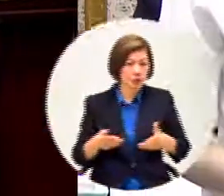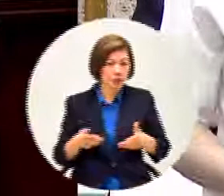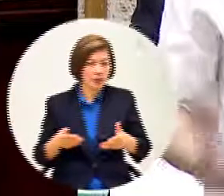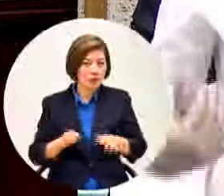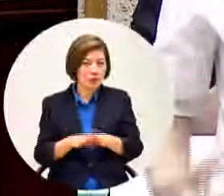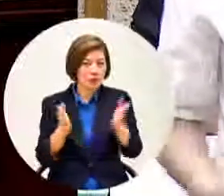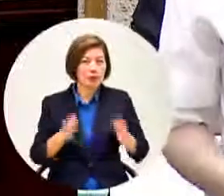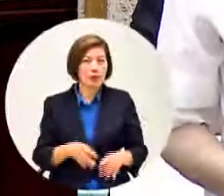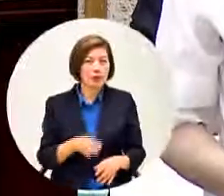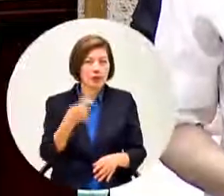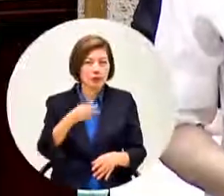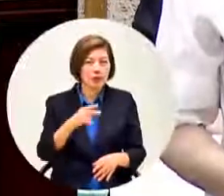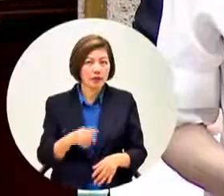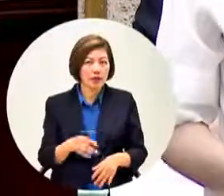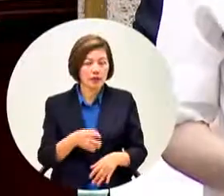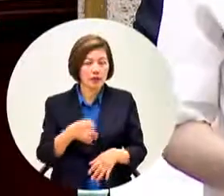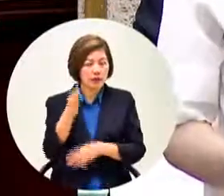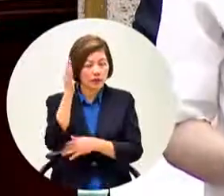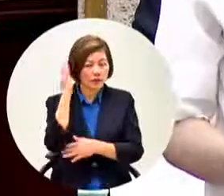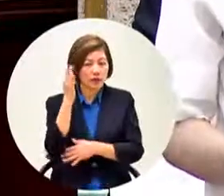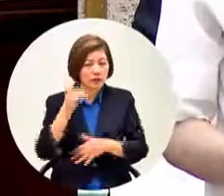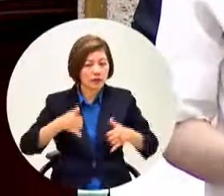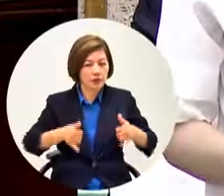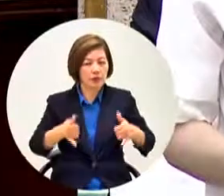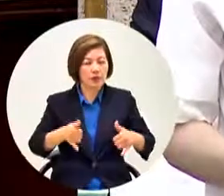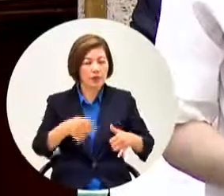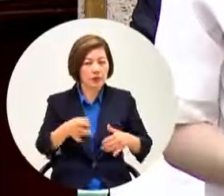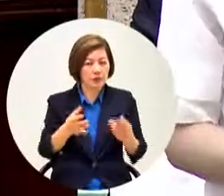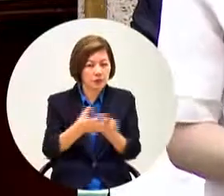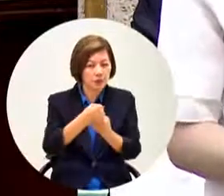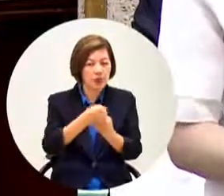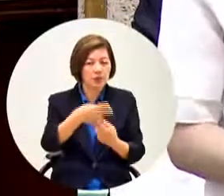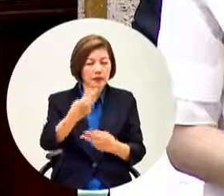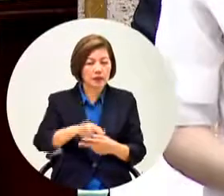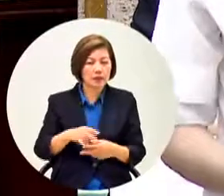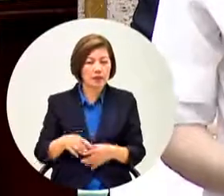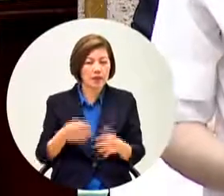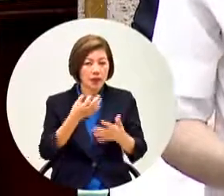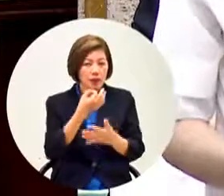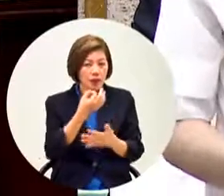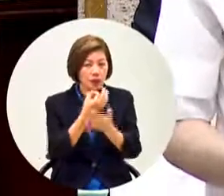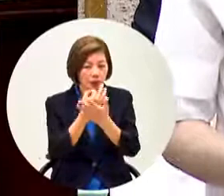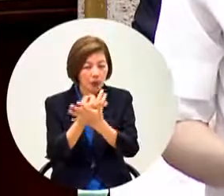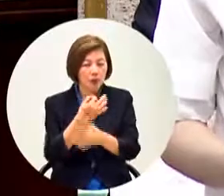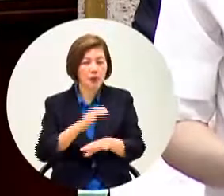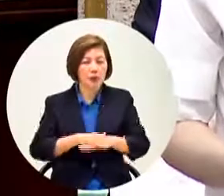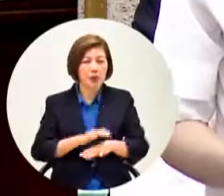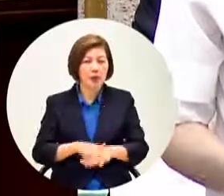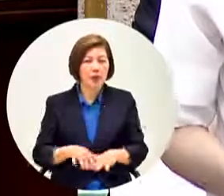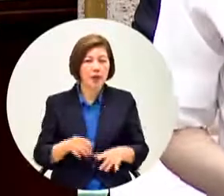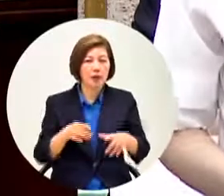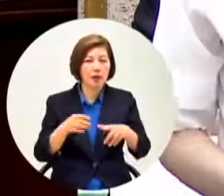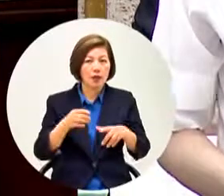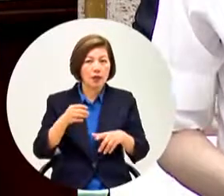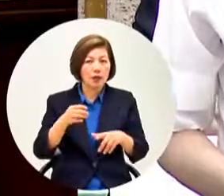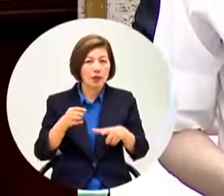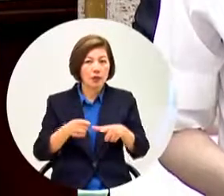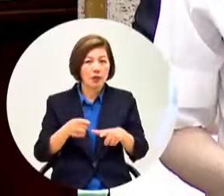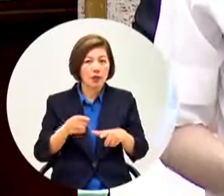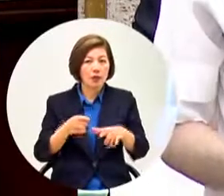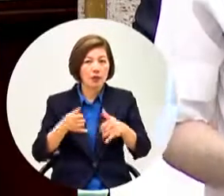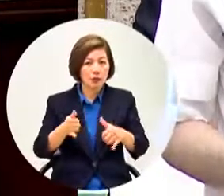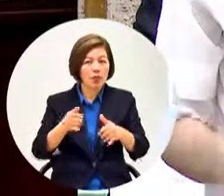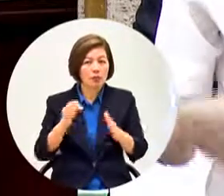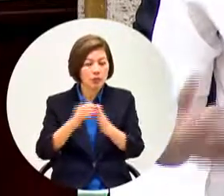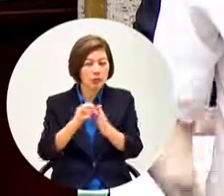为省道，这样可以减轻市府的负担哈。所以目前公路总局他们已经有争取的可行性研究的经费，